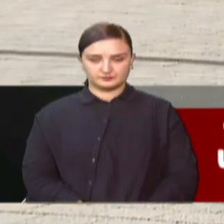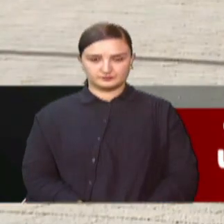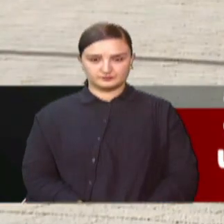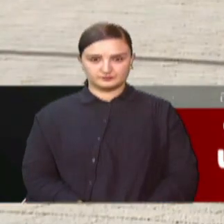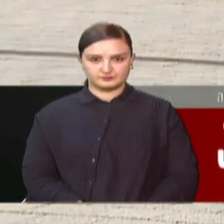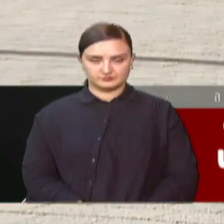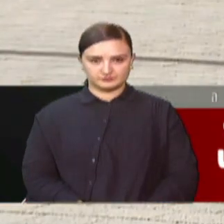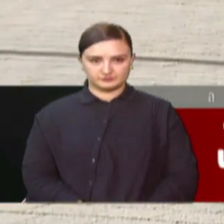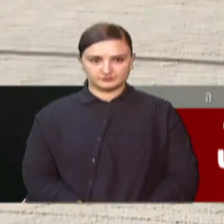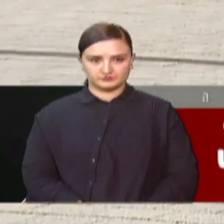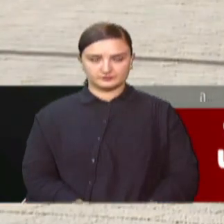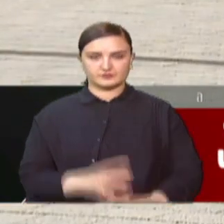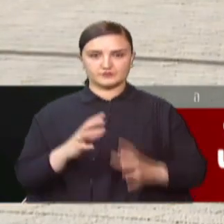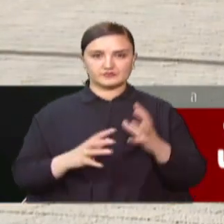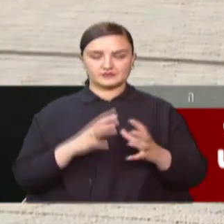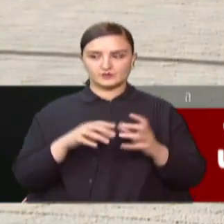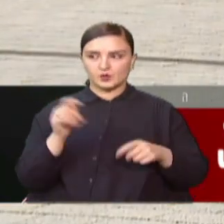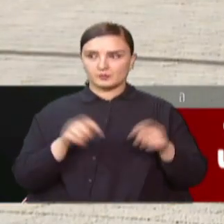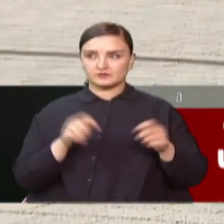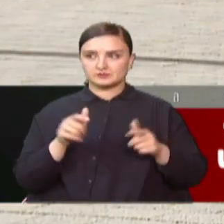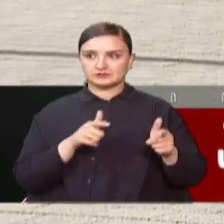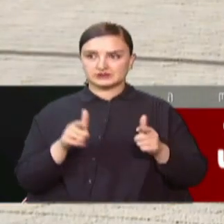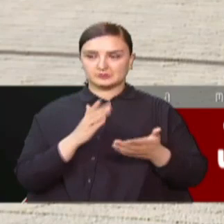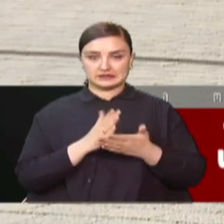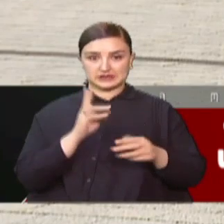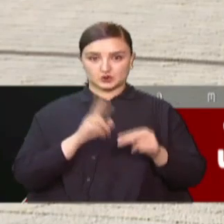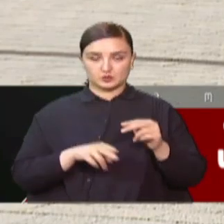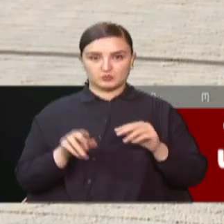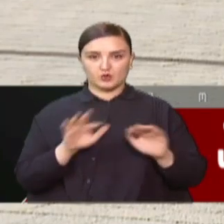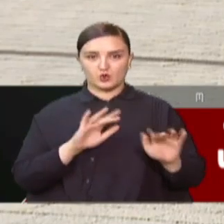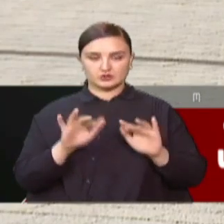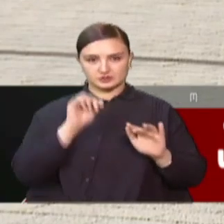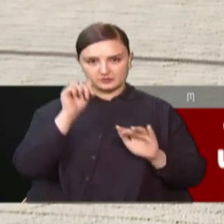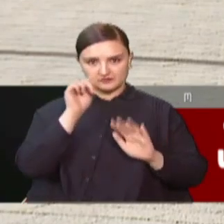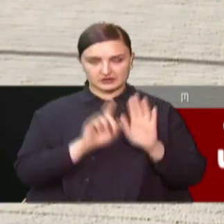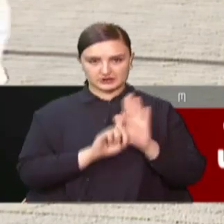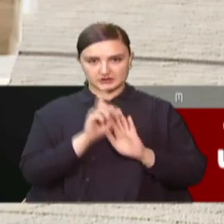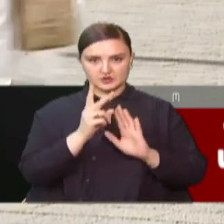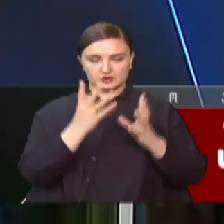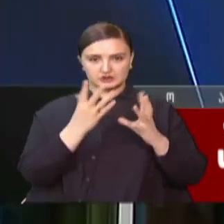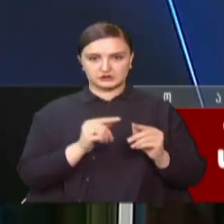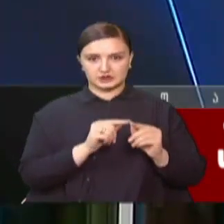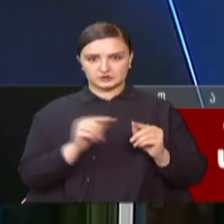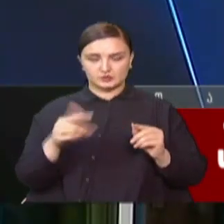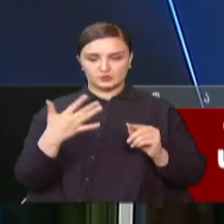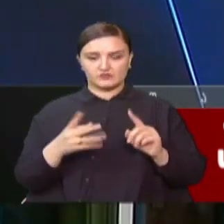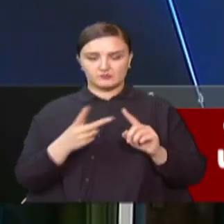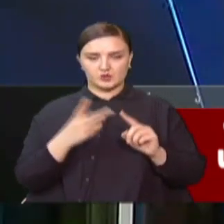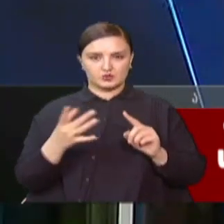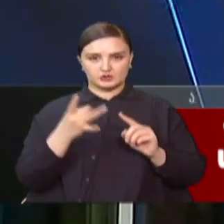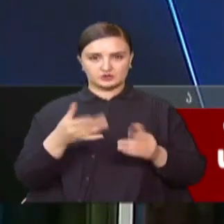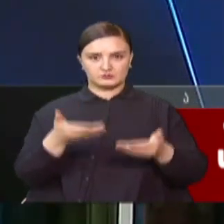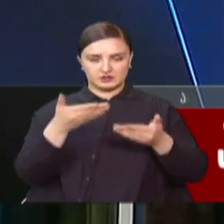Sărtișorise conferinții știți mizat de batit cu izdastrule buliaris, honis de bachval daic ca badaurit rizgan malobași gagrzel de ba, ucă meored mas